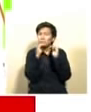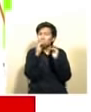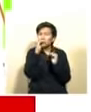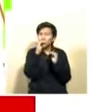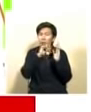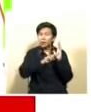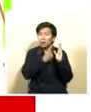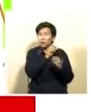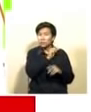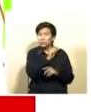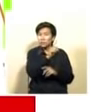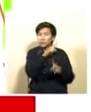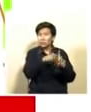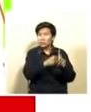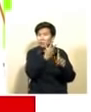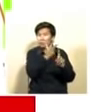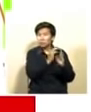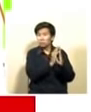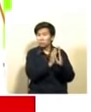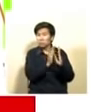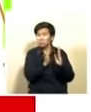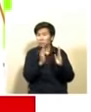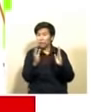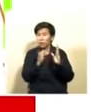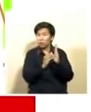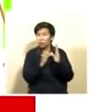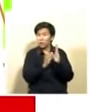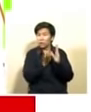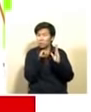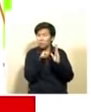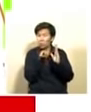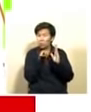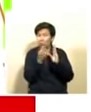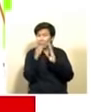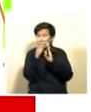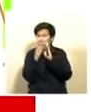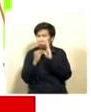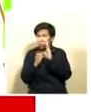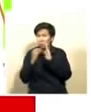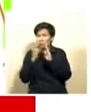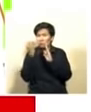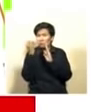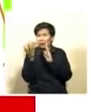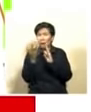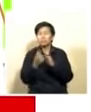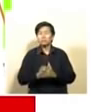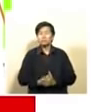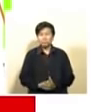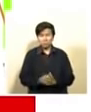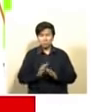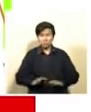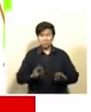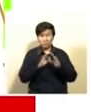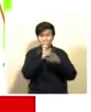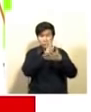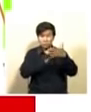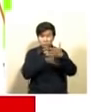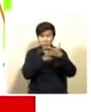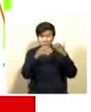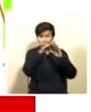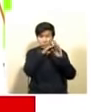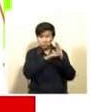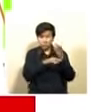นะครับว่าเป็นเรื่องที่เราจะต้องช่วยกันในการที่จะดำเนินการด้านนี้ให้เร็วที่สุดนะครับครับ